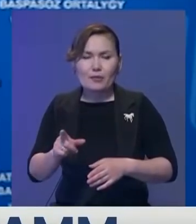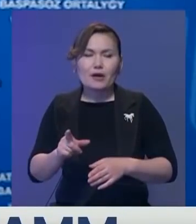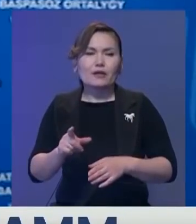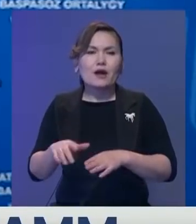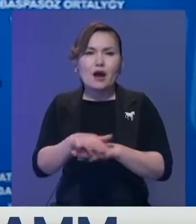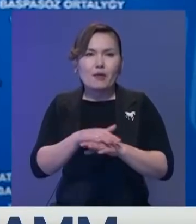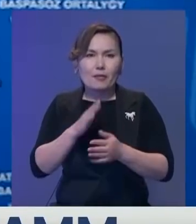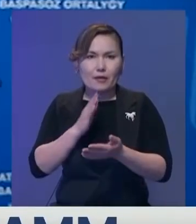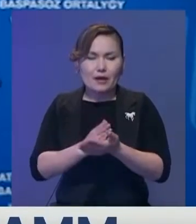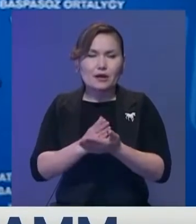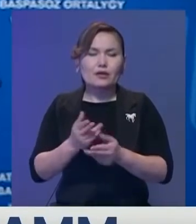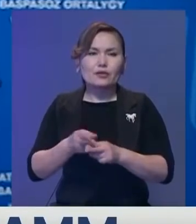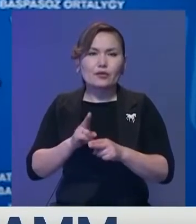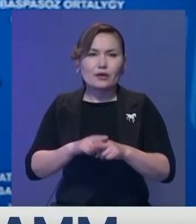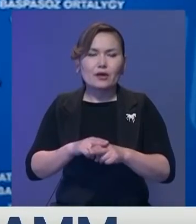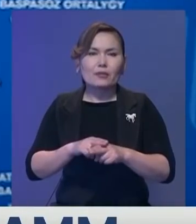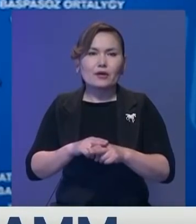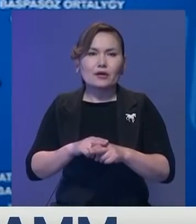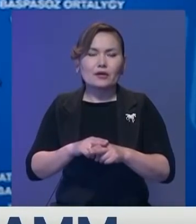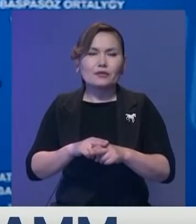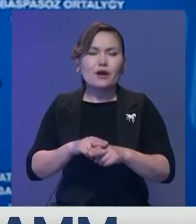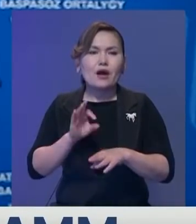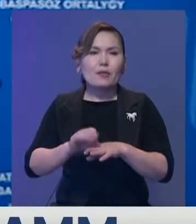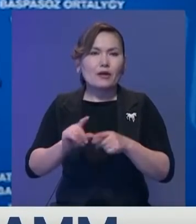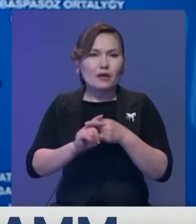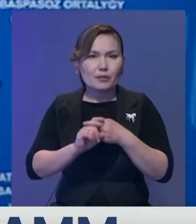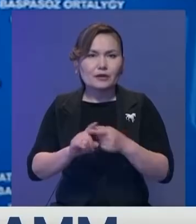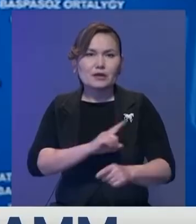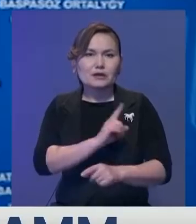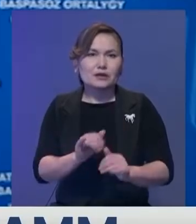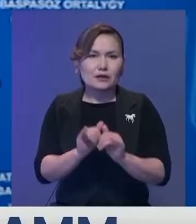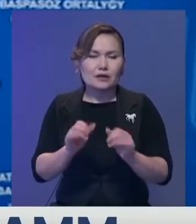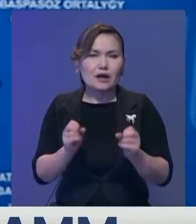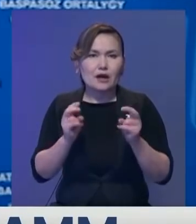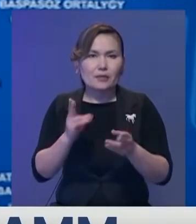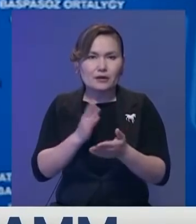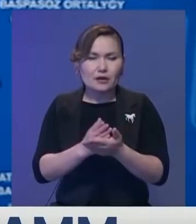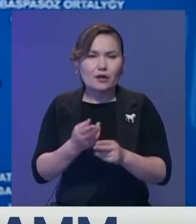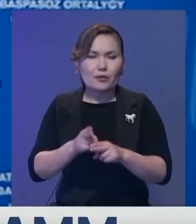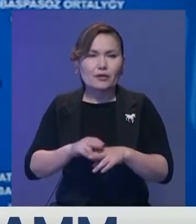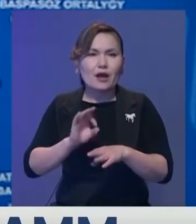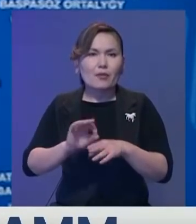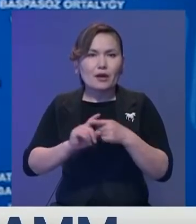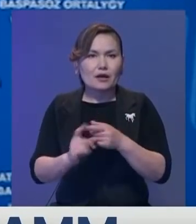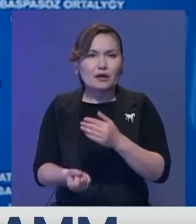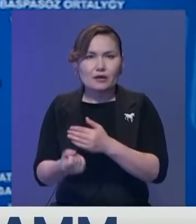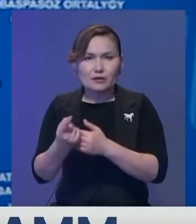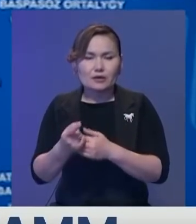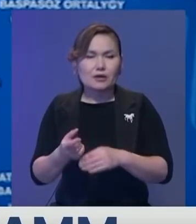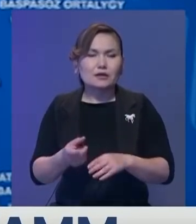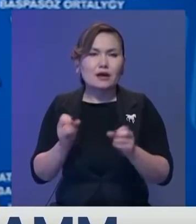екені, сондай-ақ көші-қонның жоғары деңгейін ескере отырып, қазір жаңа штамдар айналымы